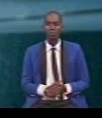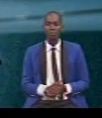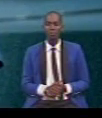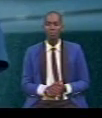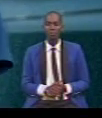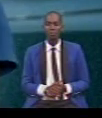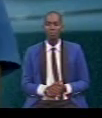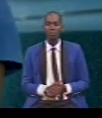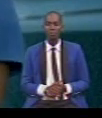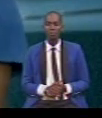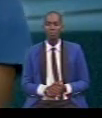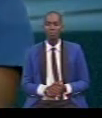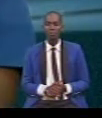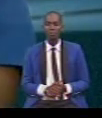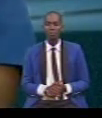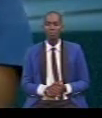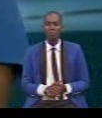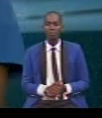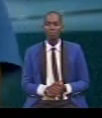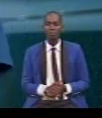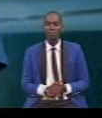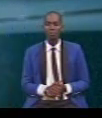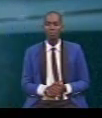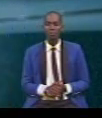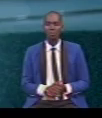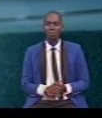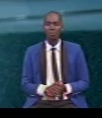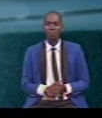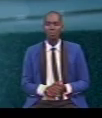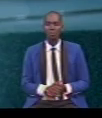chita, tikazifaka mlungu kusogoro, sikomu.